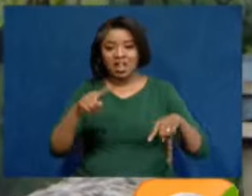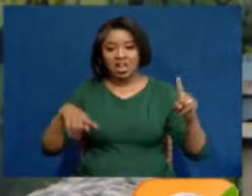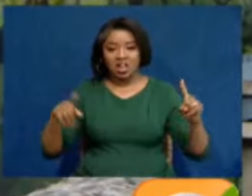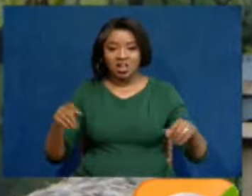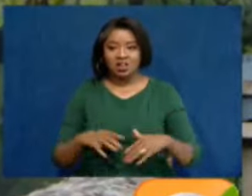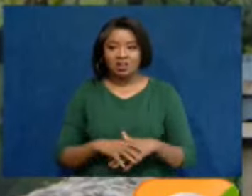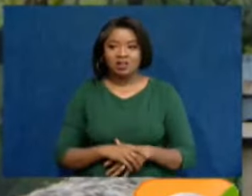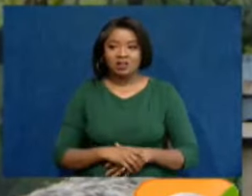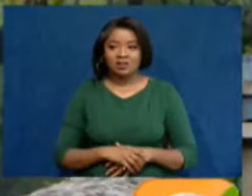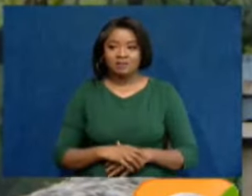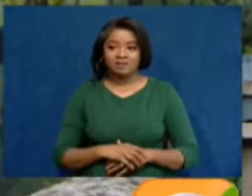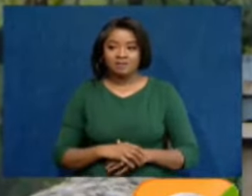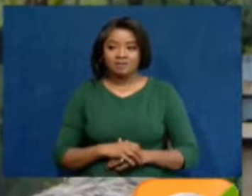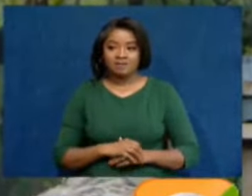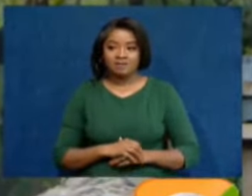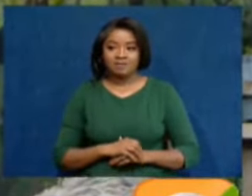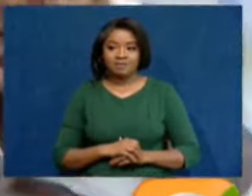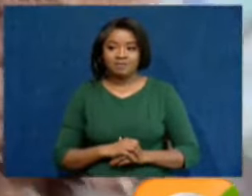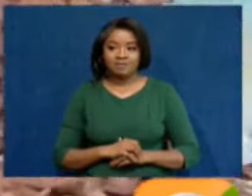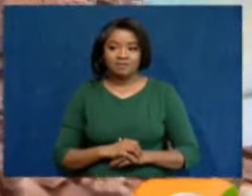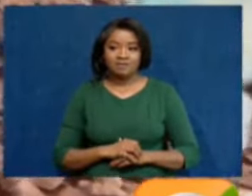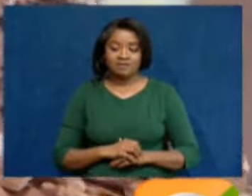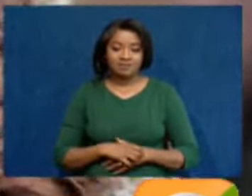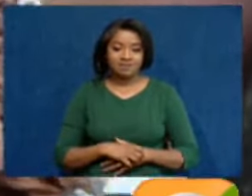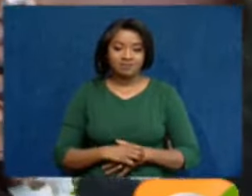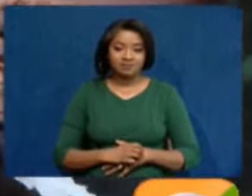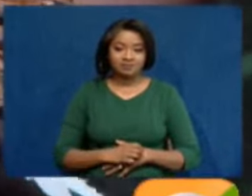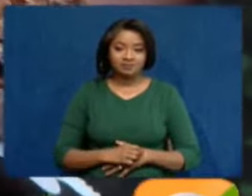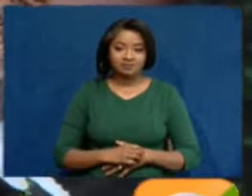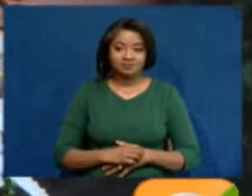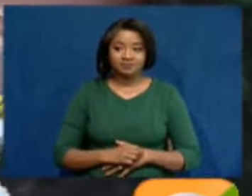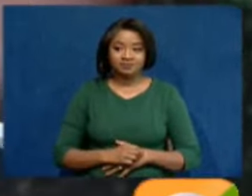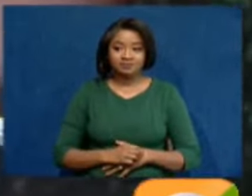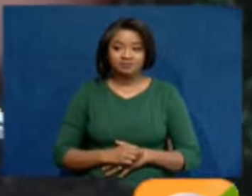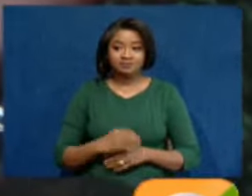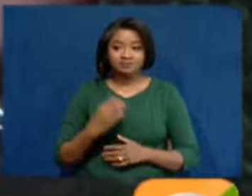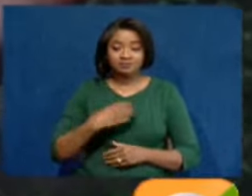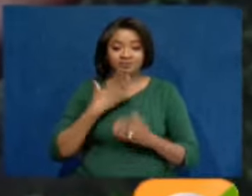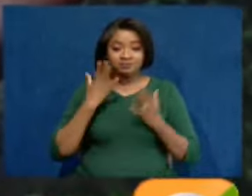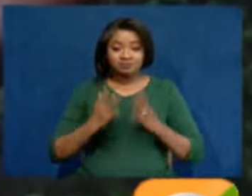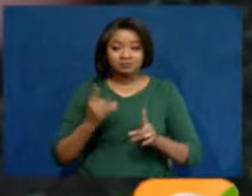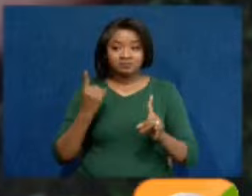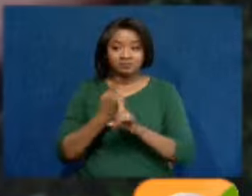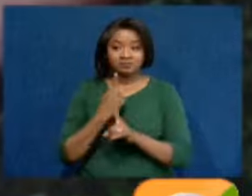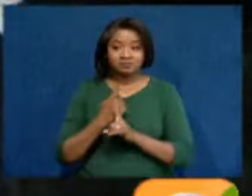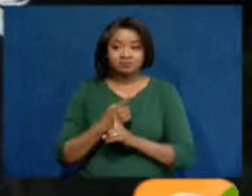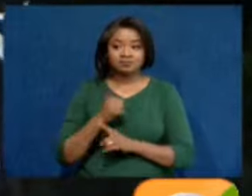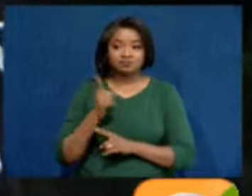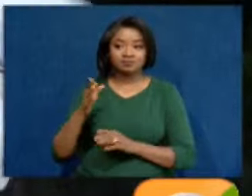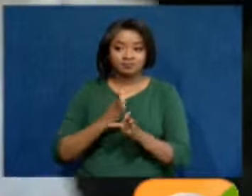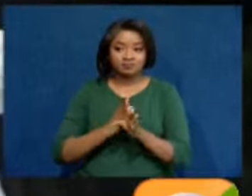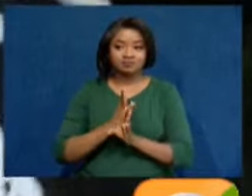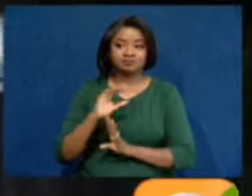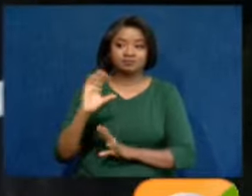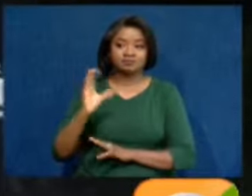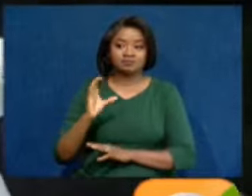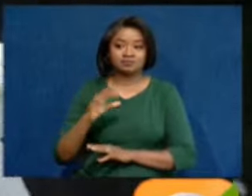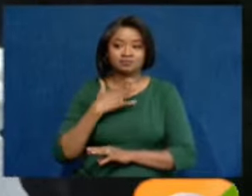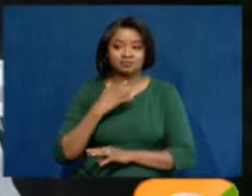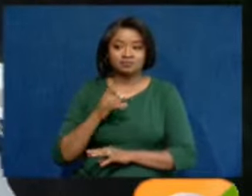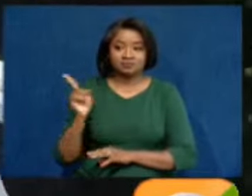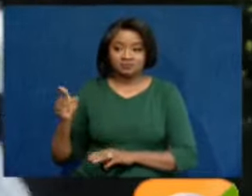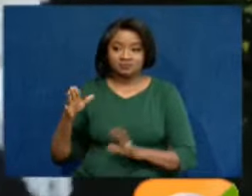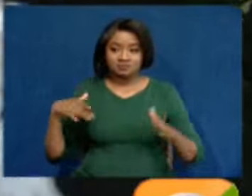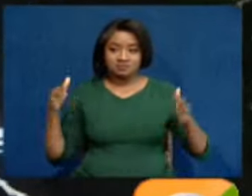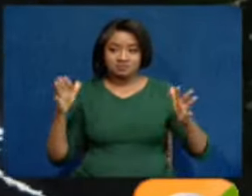unfertile, so hizo ndio sikio lazima pia ujue. Raia wa kigeni walio humu nchini ndio wateja wakuu wa ndege hawa. Hata